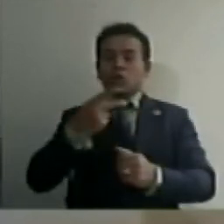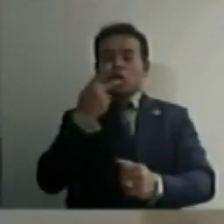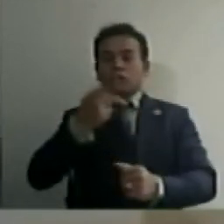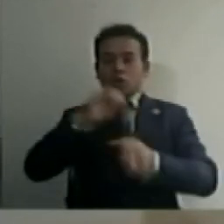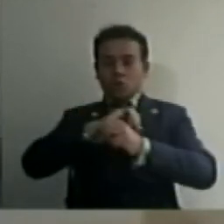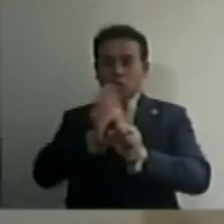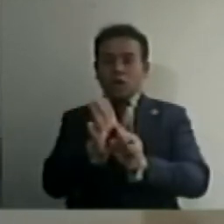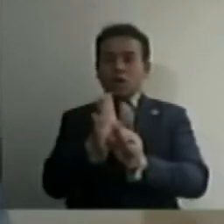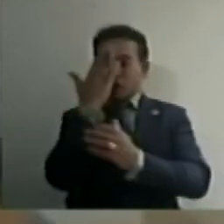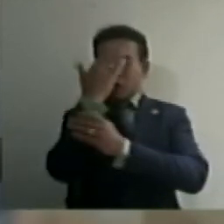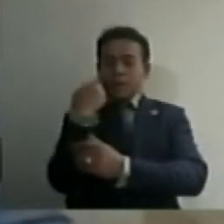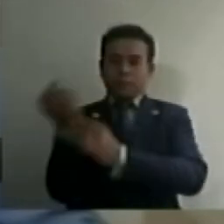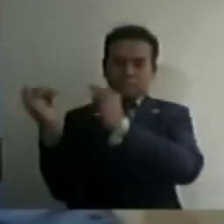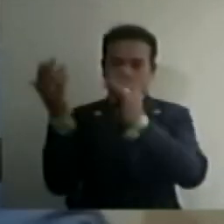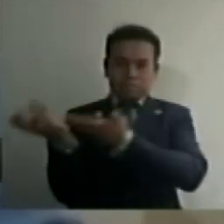কয়েকটি